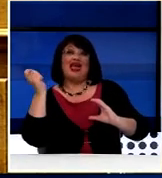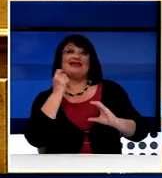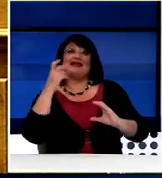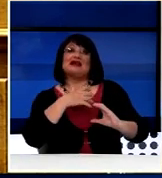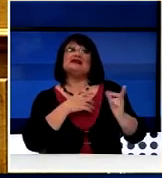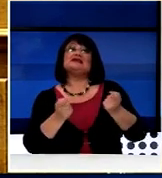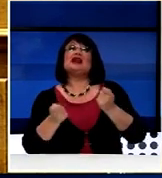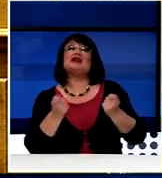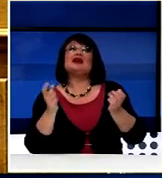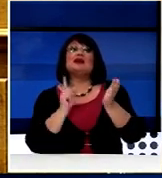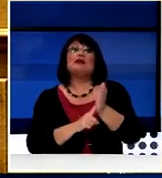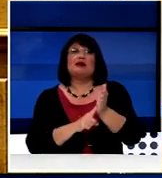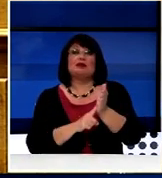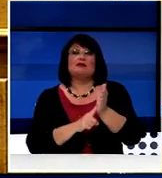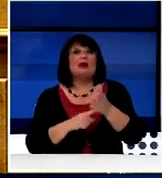το θέλετε.